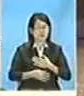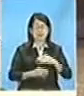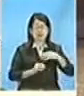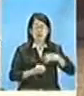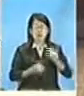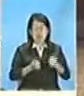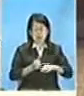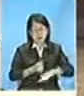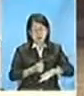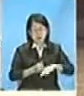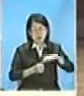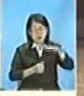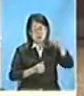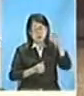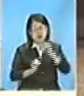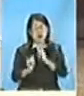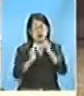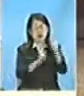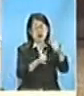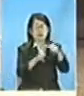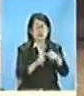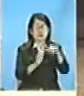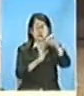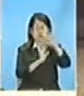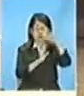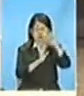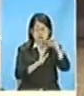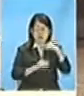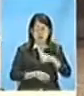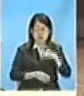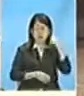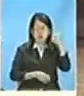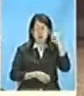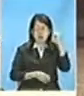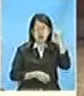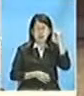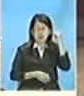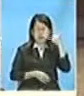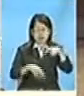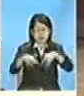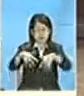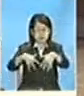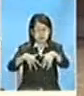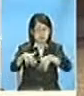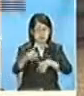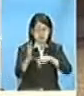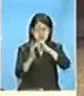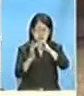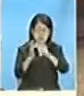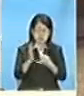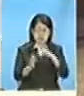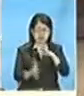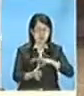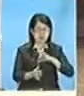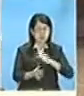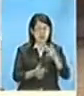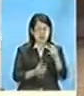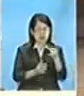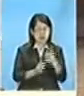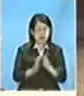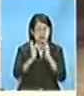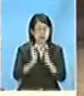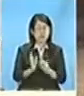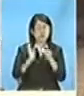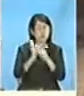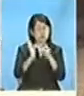ใหม่โอกาสดังกล่าวทำให้ดิฉันมีความเข้าใจความรู้สึกของประชาชนต่างจังหวัดและคนกรุงเทพได้ลึกซึ้ง